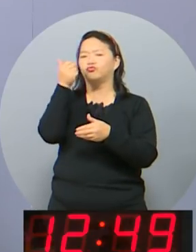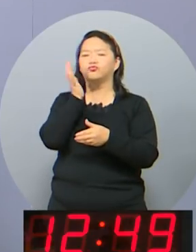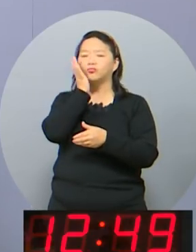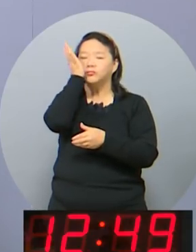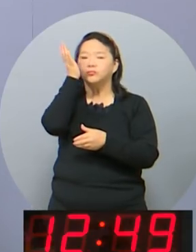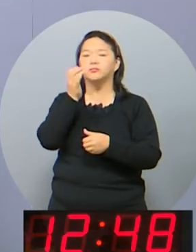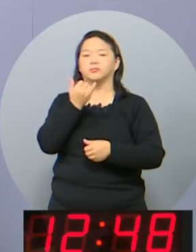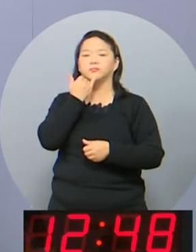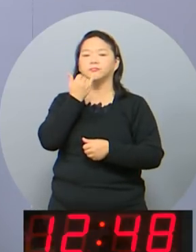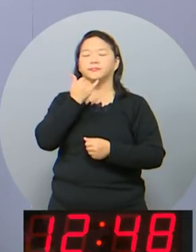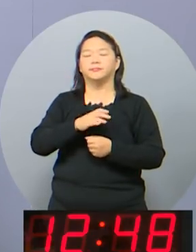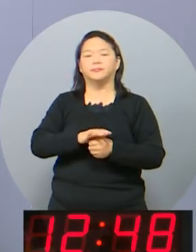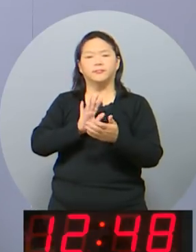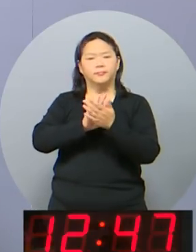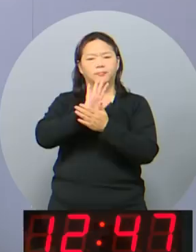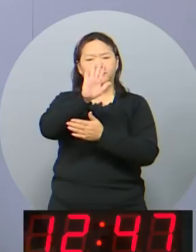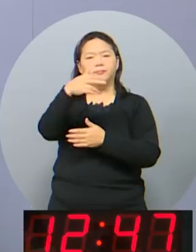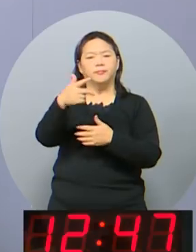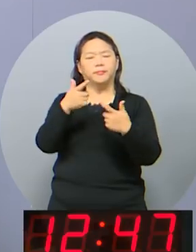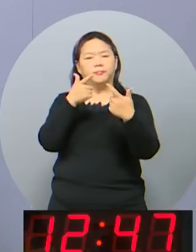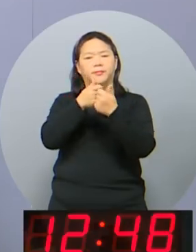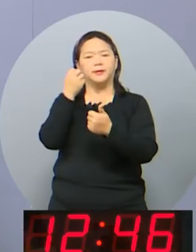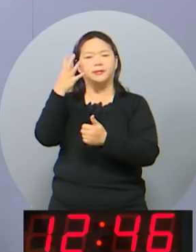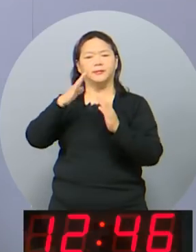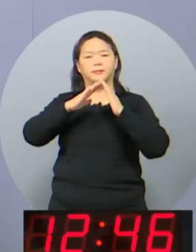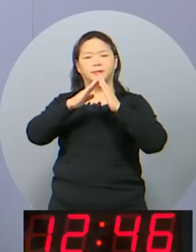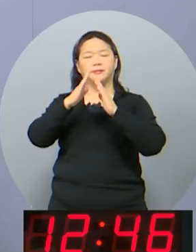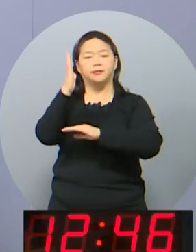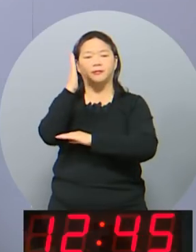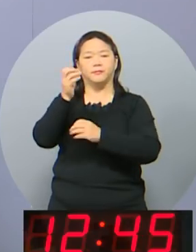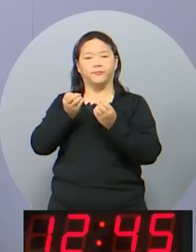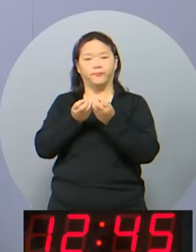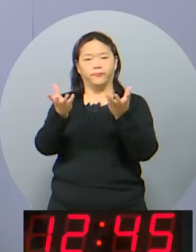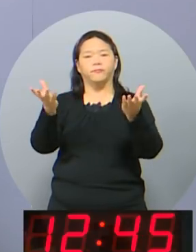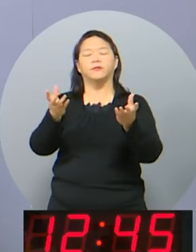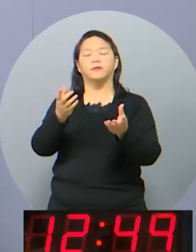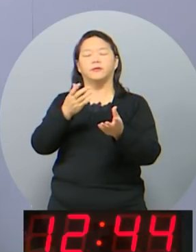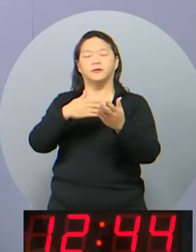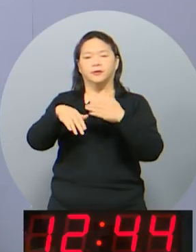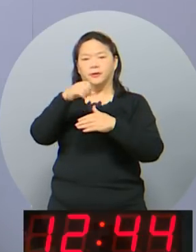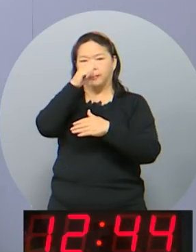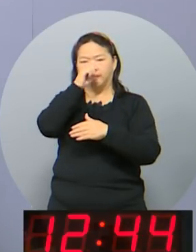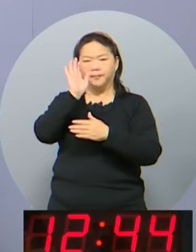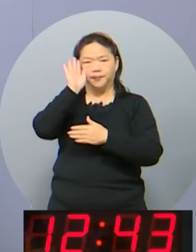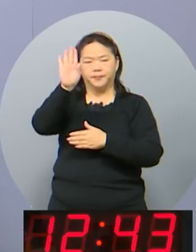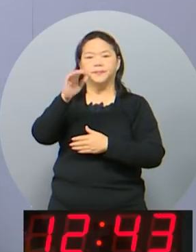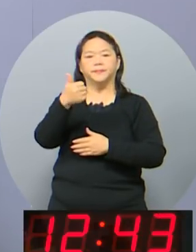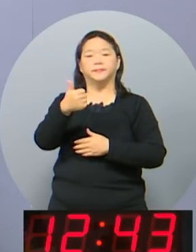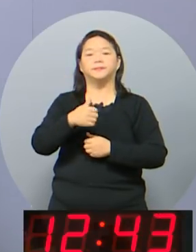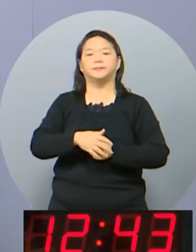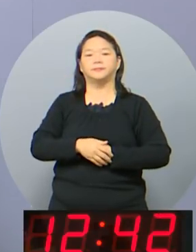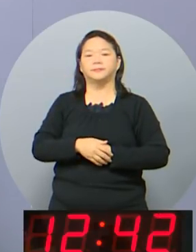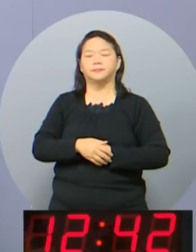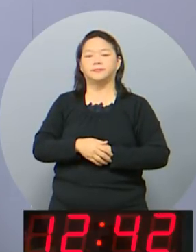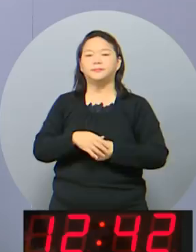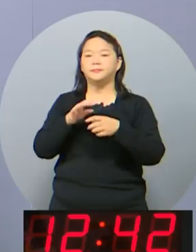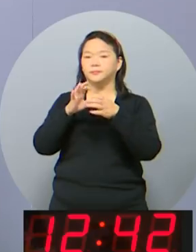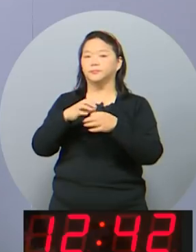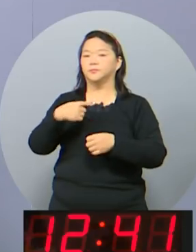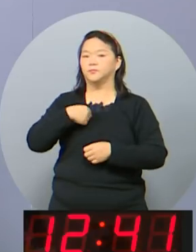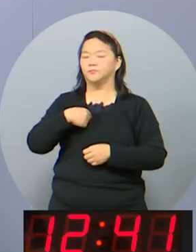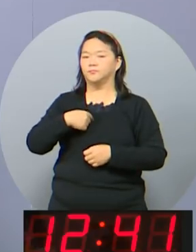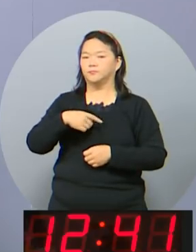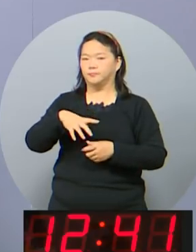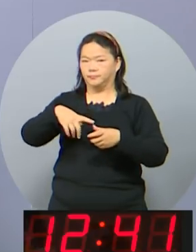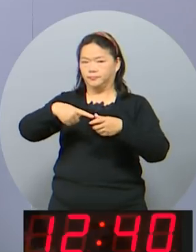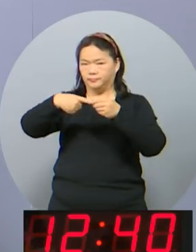环境，未来搭配我们新市镇的发展，才会有更好的一个前景可期。所以在这边呢，伟杰的首要